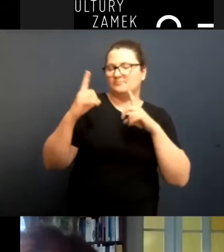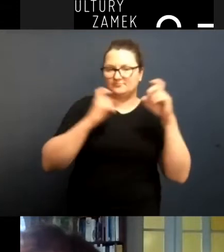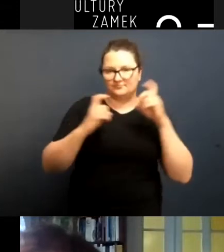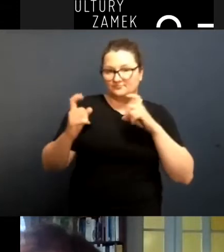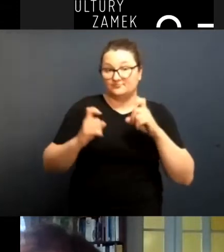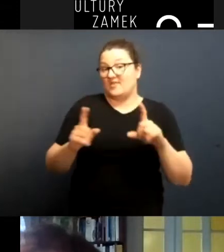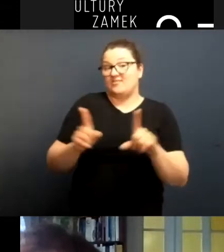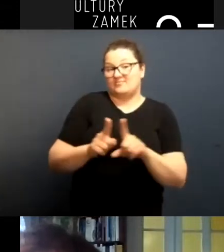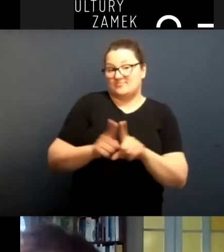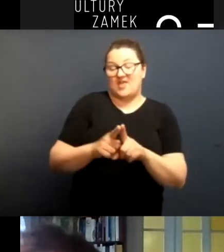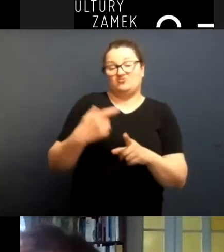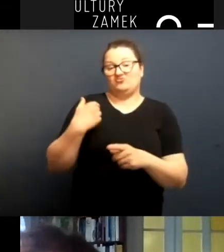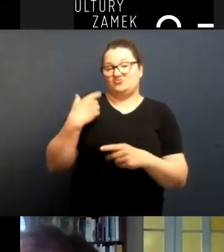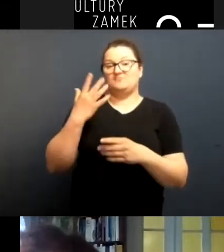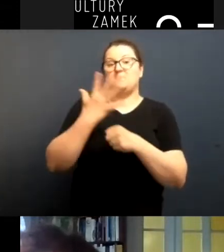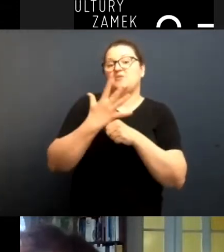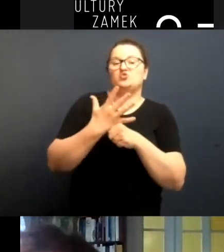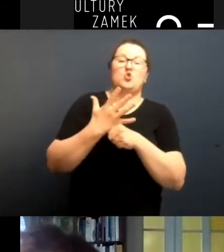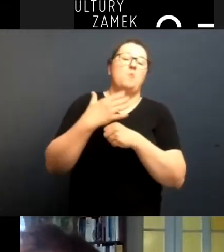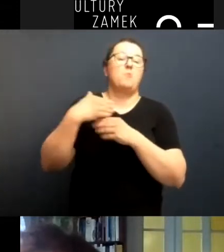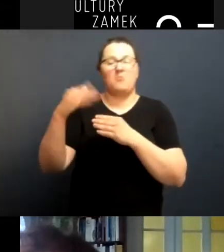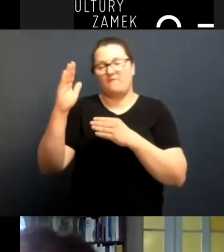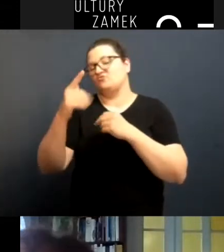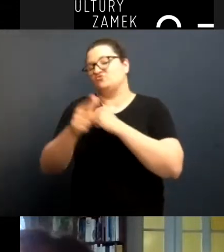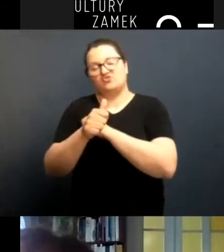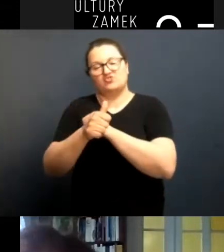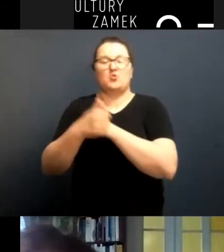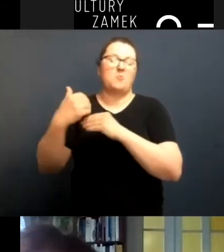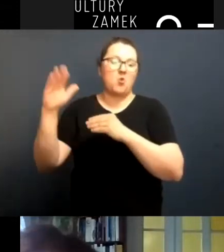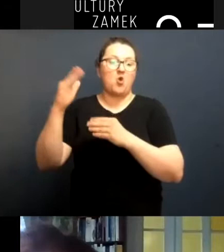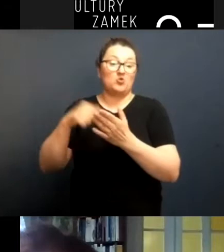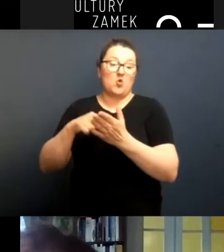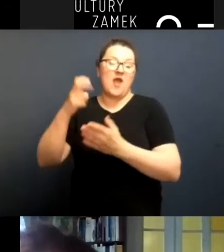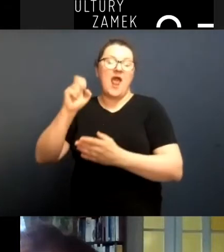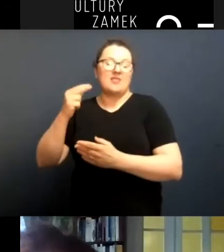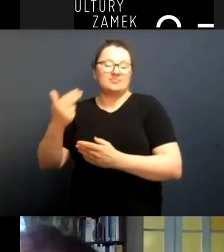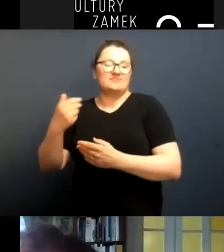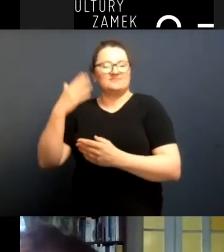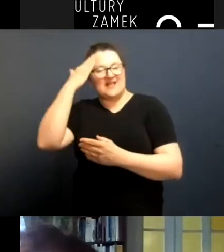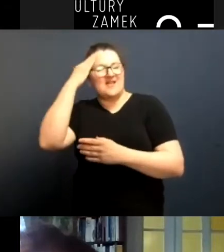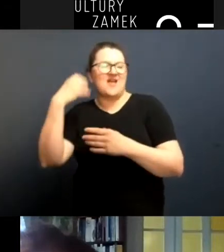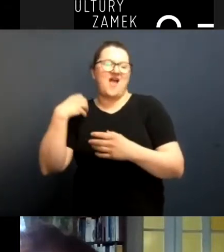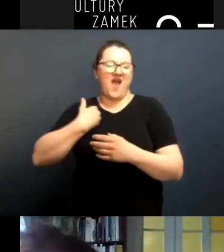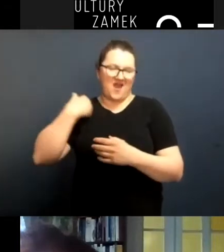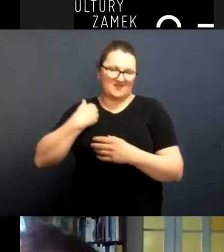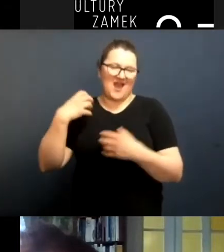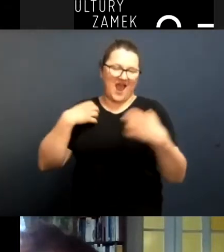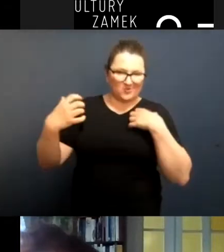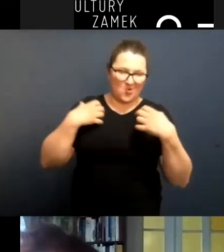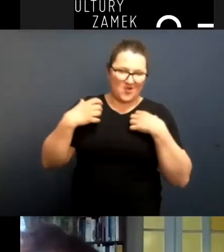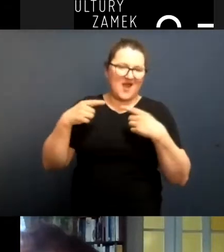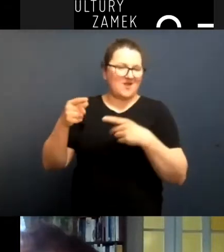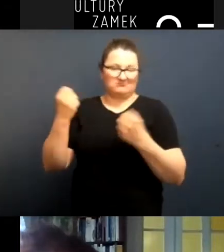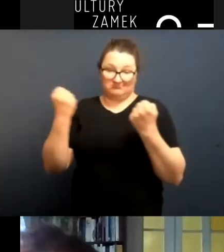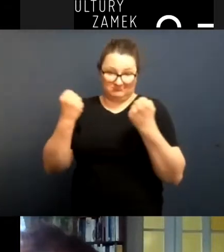są kobietami, które przekraczają 50. 60. rok życia. Tutaj Helen Mirren, znana brytyjska aktorka, ceniona